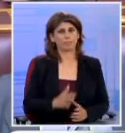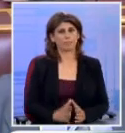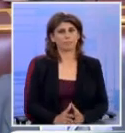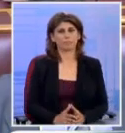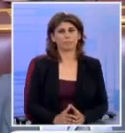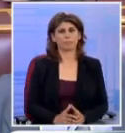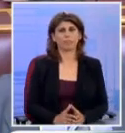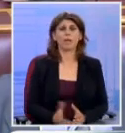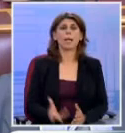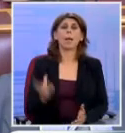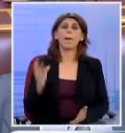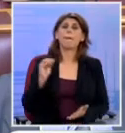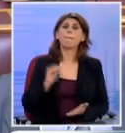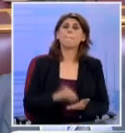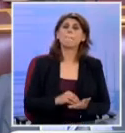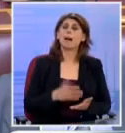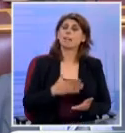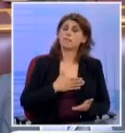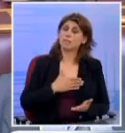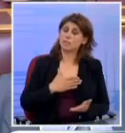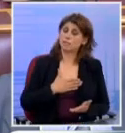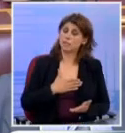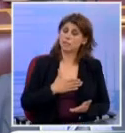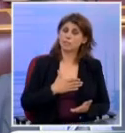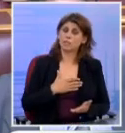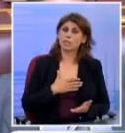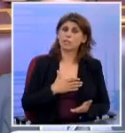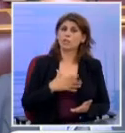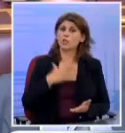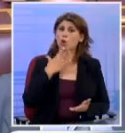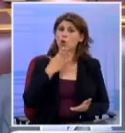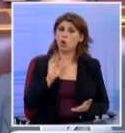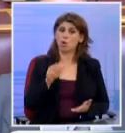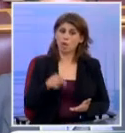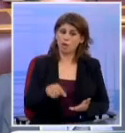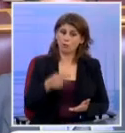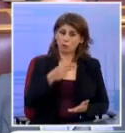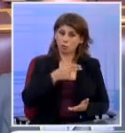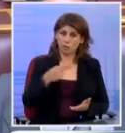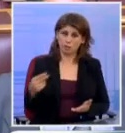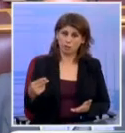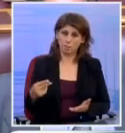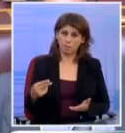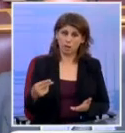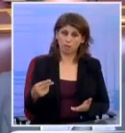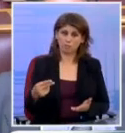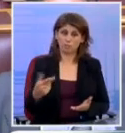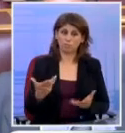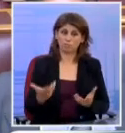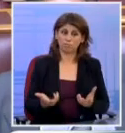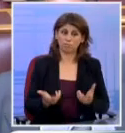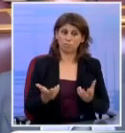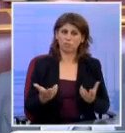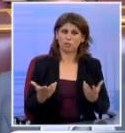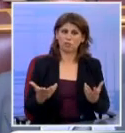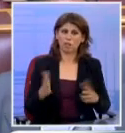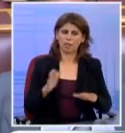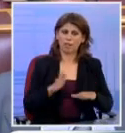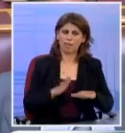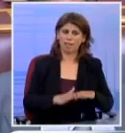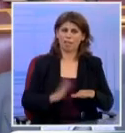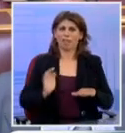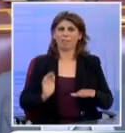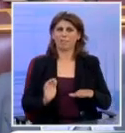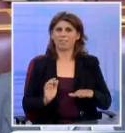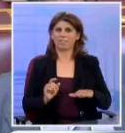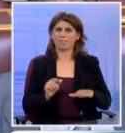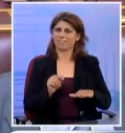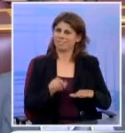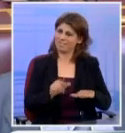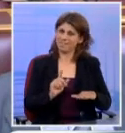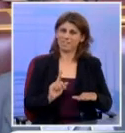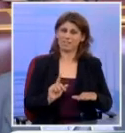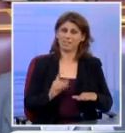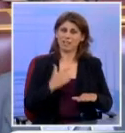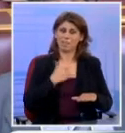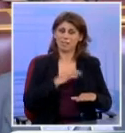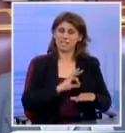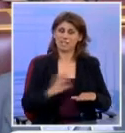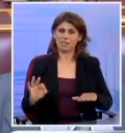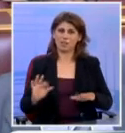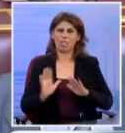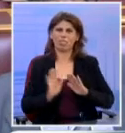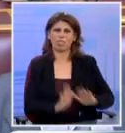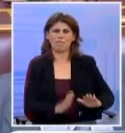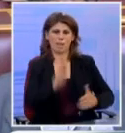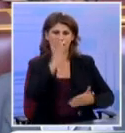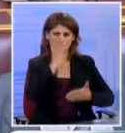και πάλι να σας ευχαριστήσω γιατί αγγίξατε αυτό το θέμα. Είμαι σίγουρος ότι δεν θα το αφήσετε στη